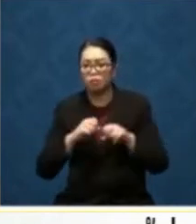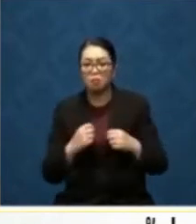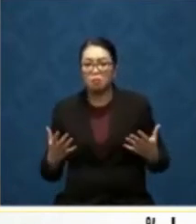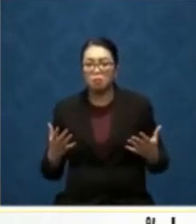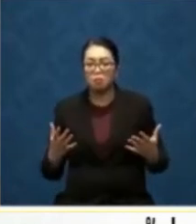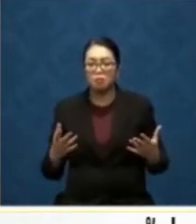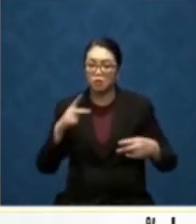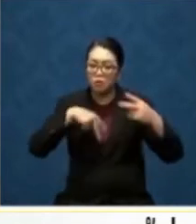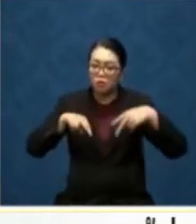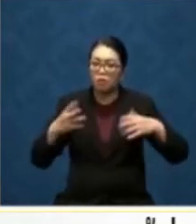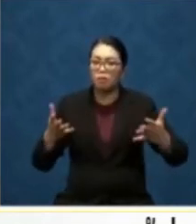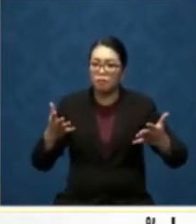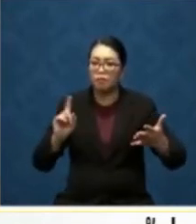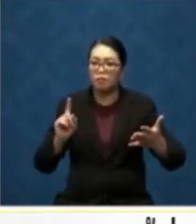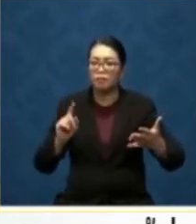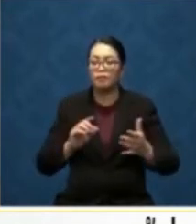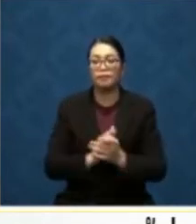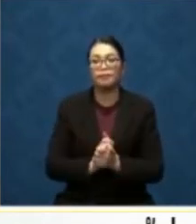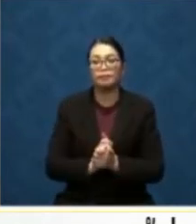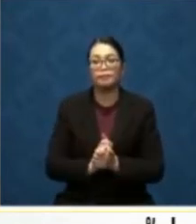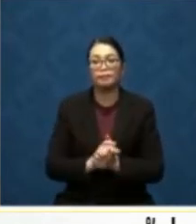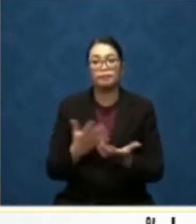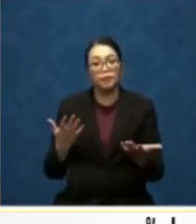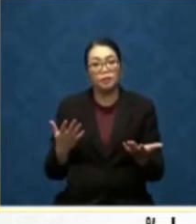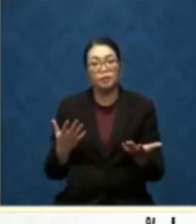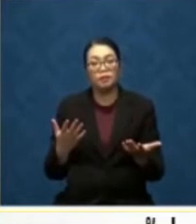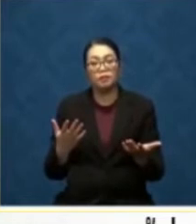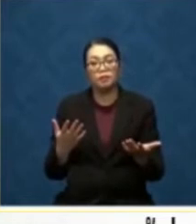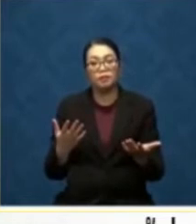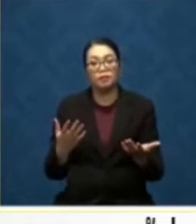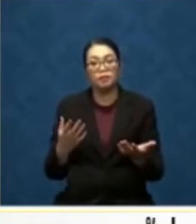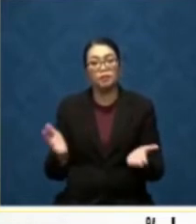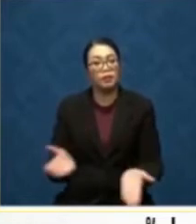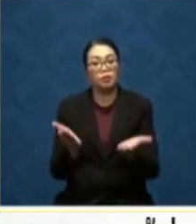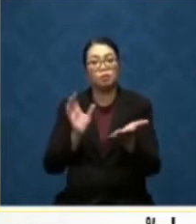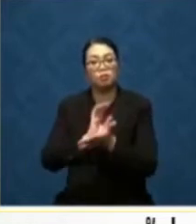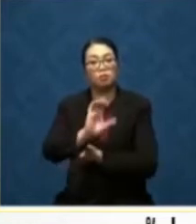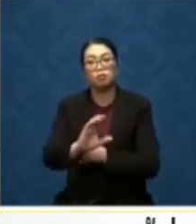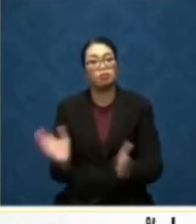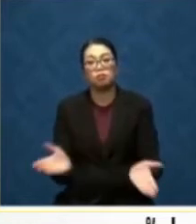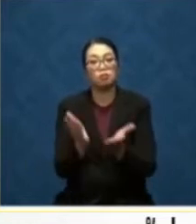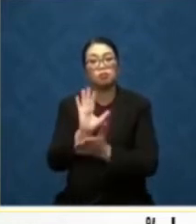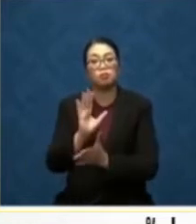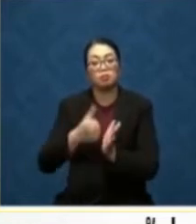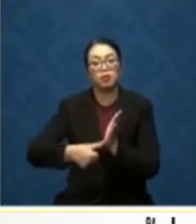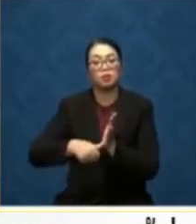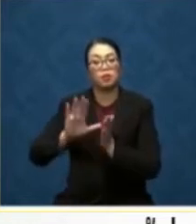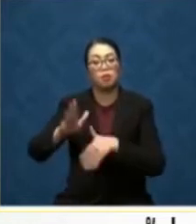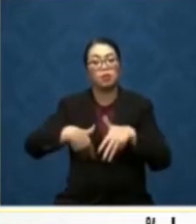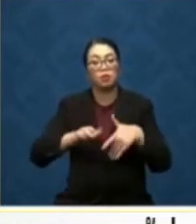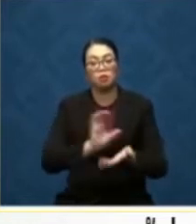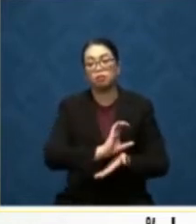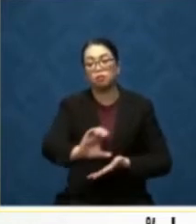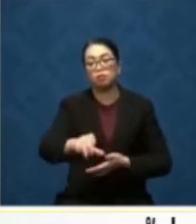อว่าเราจะงด ไม่สนับสนุงบประมาณที่มาจพ deficิของพระชาชน